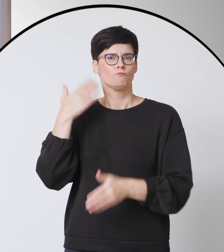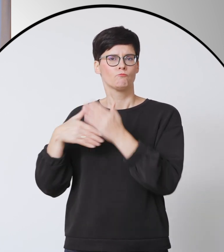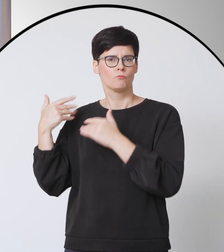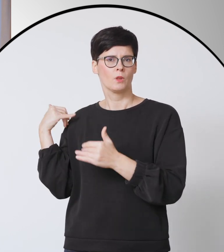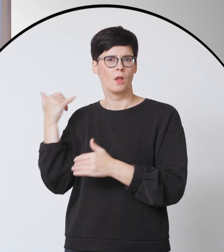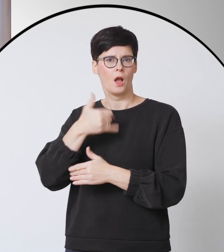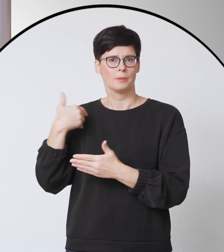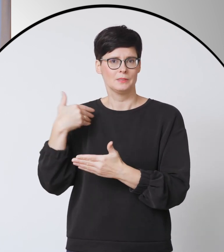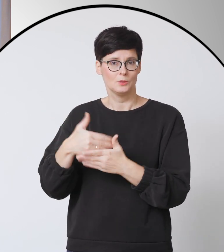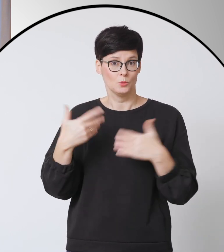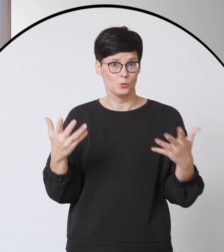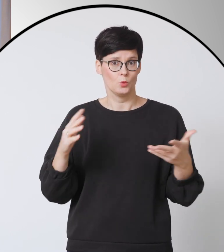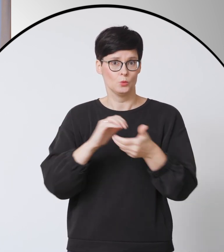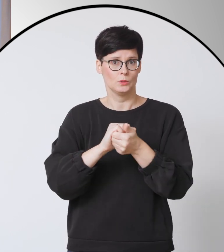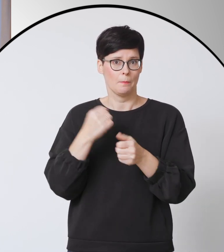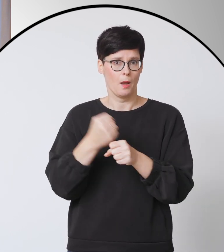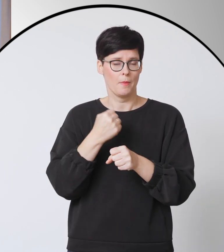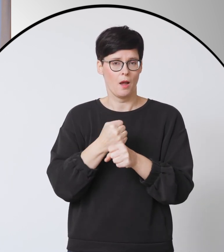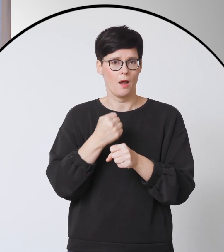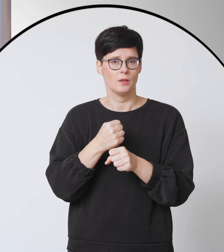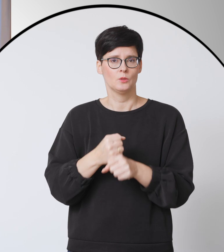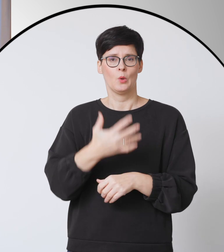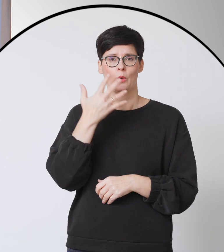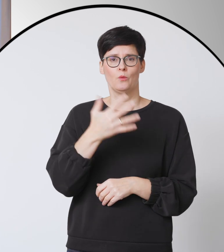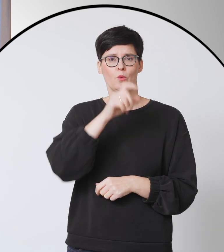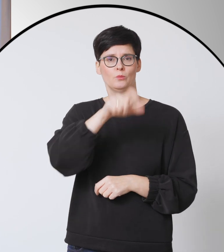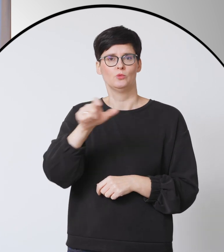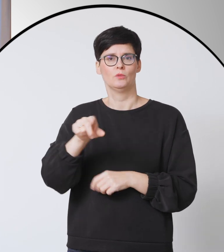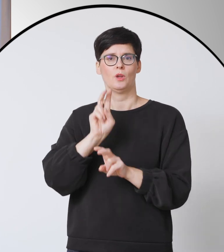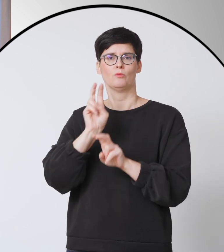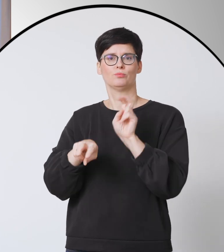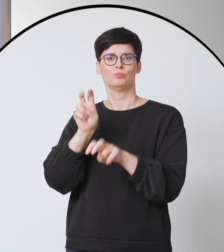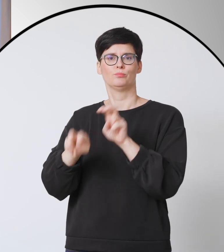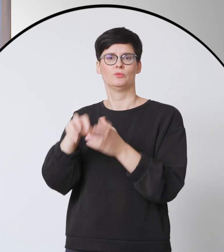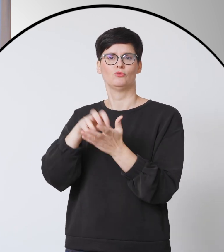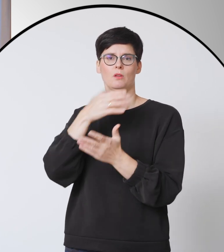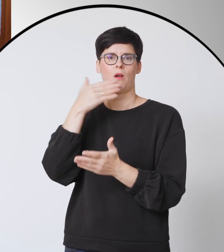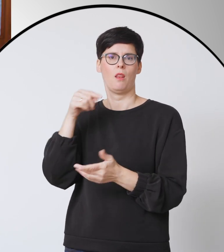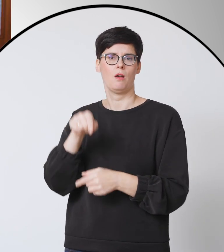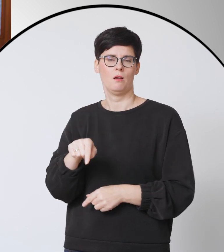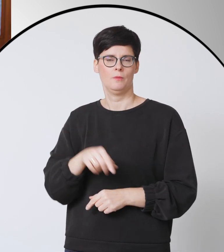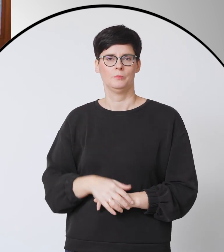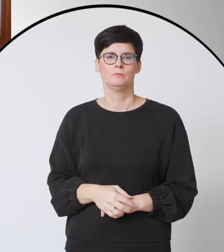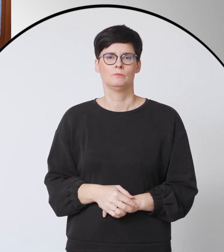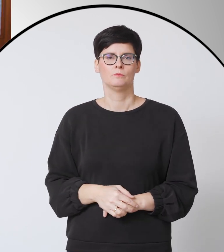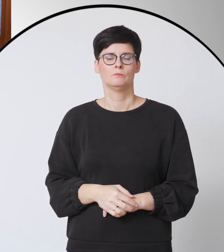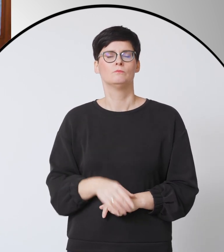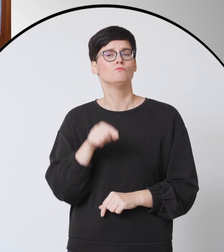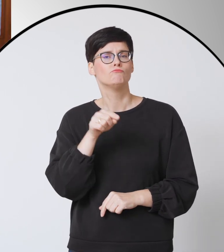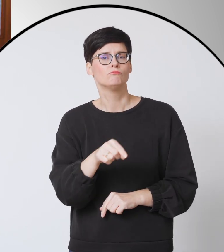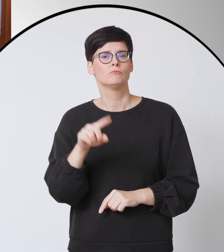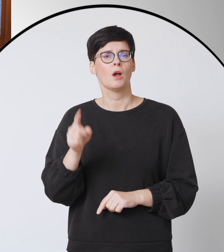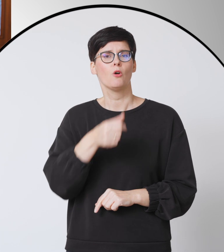es gelungen, über diese Kooperationsvereinbarung 5 Beschäftigte zu gewinnen. Es werden bei Ihnen